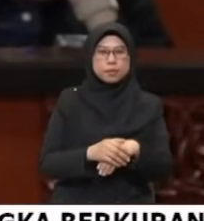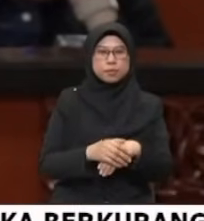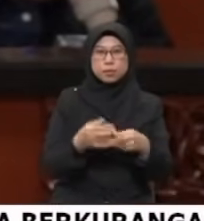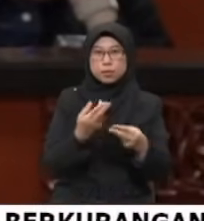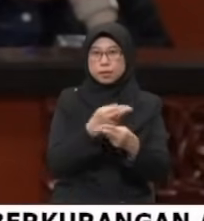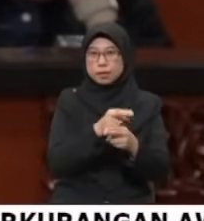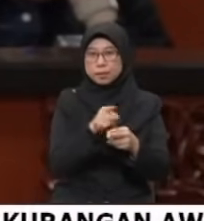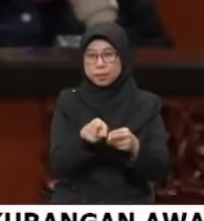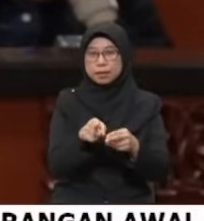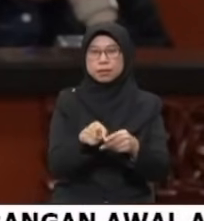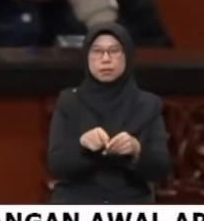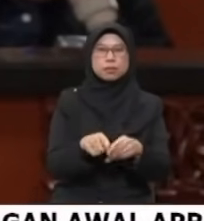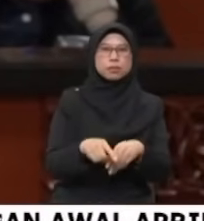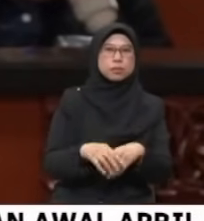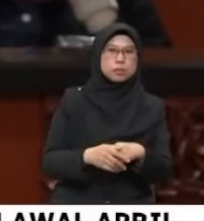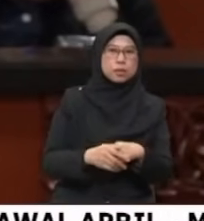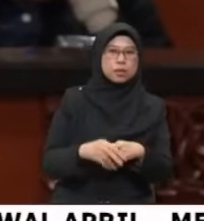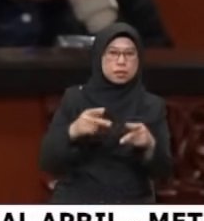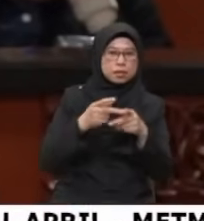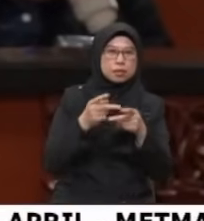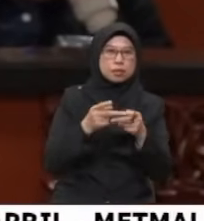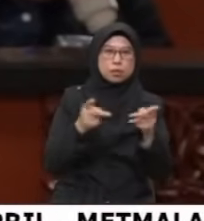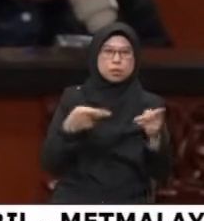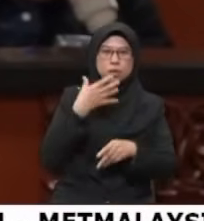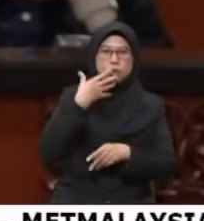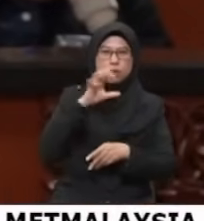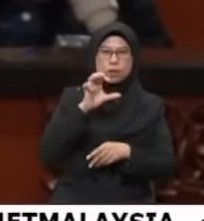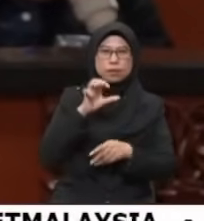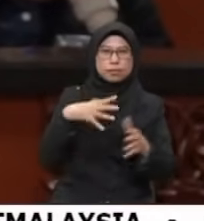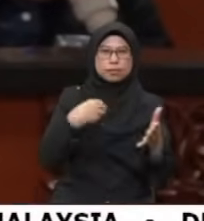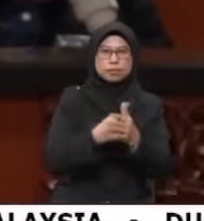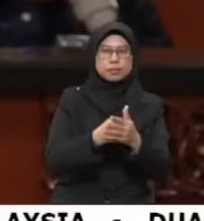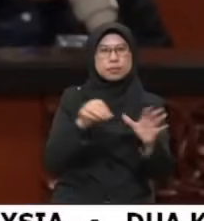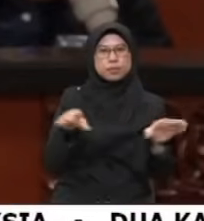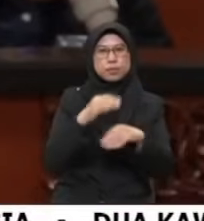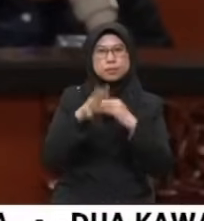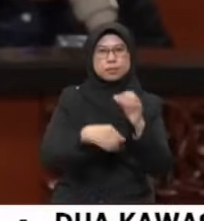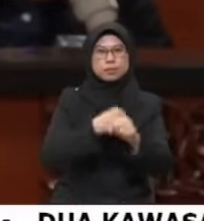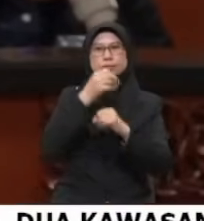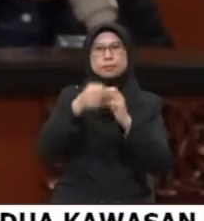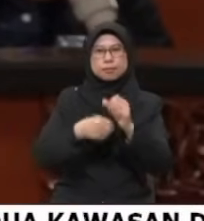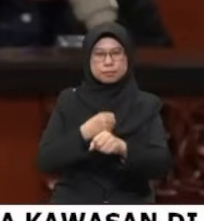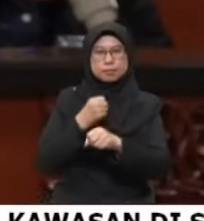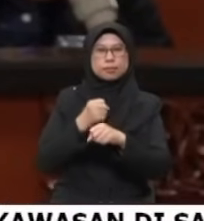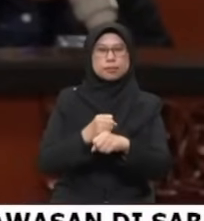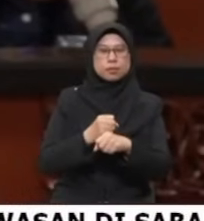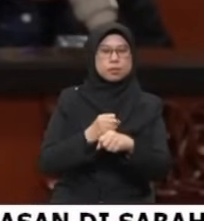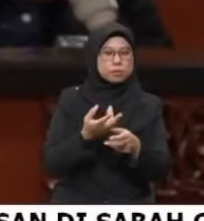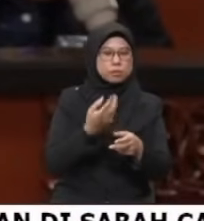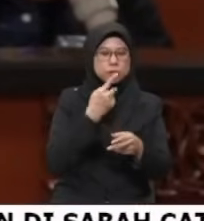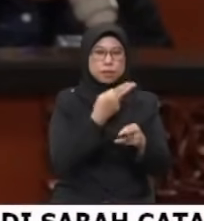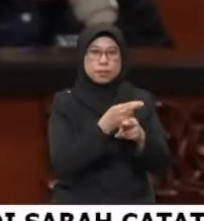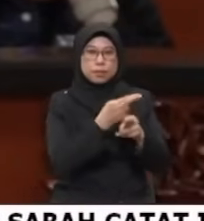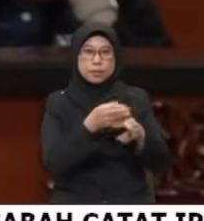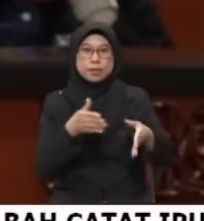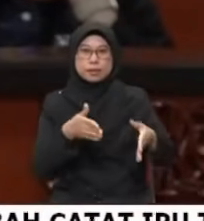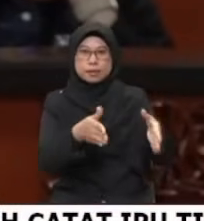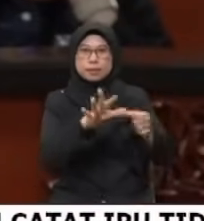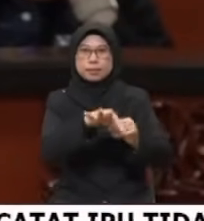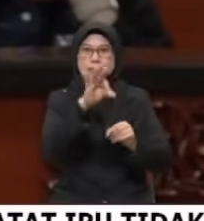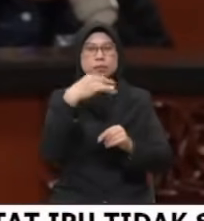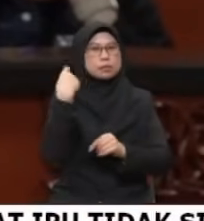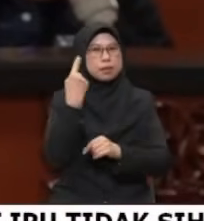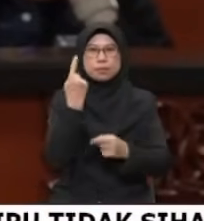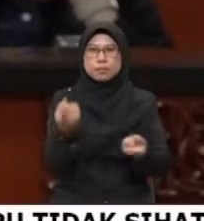kemalangan ataupun Black Spot ya telah dilaksanakan secara tahunan bagi merawat lokasi-lokasi yang telah dikenal pasti